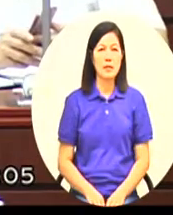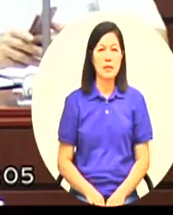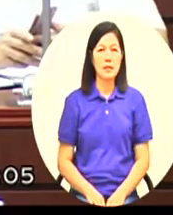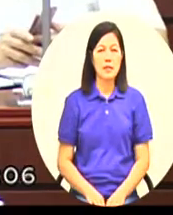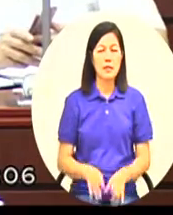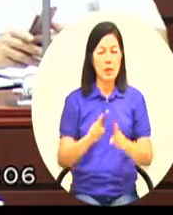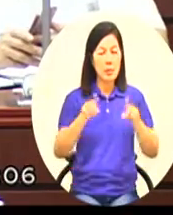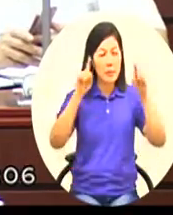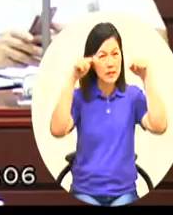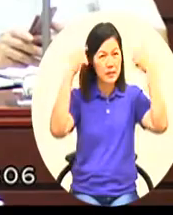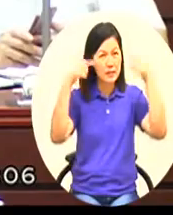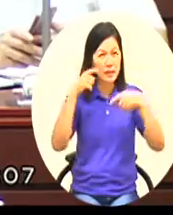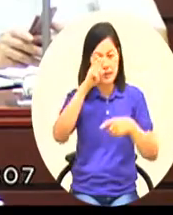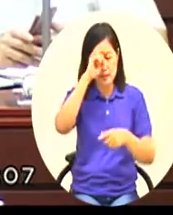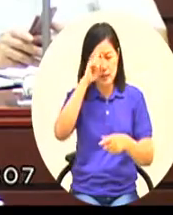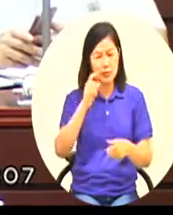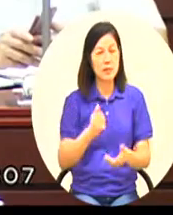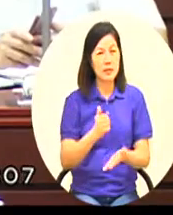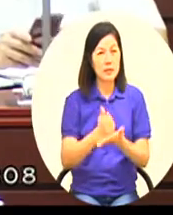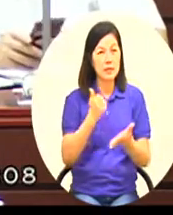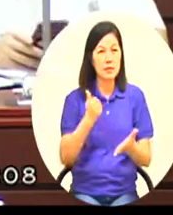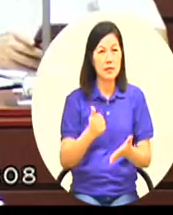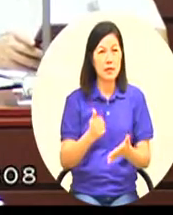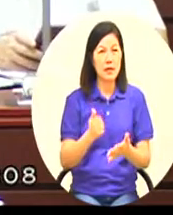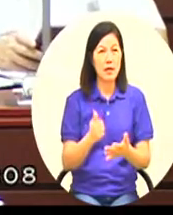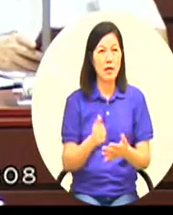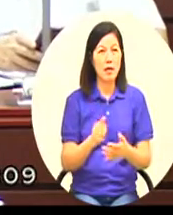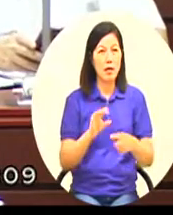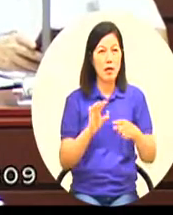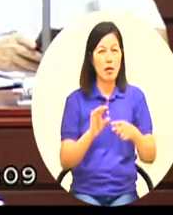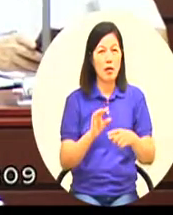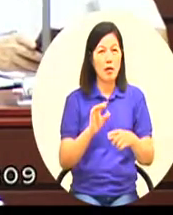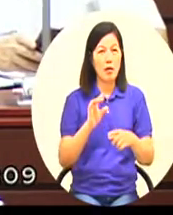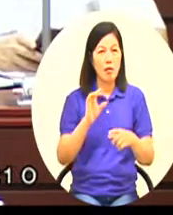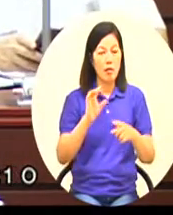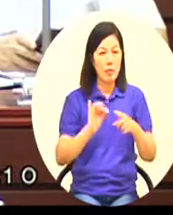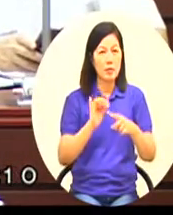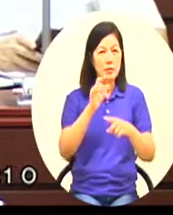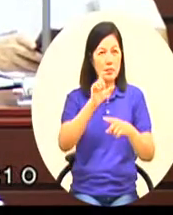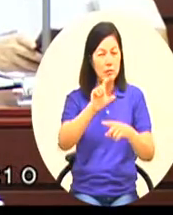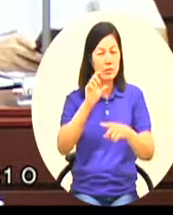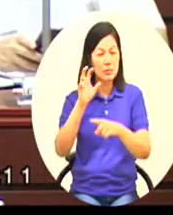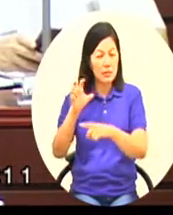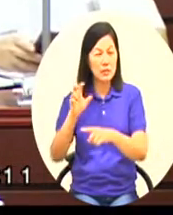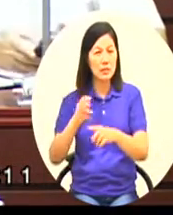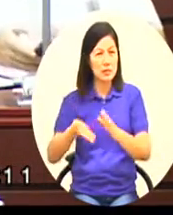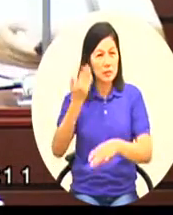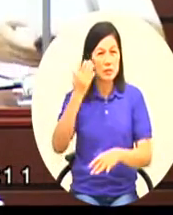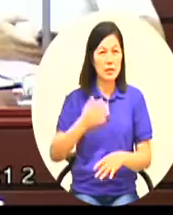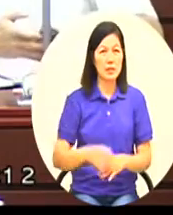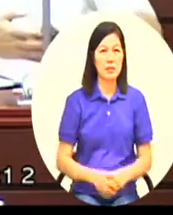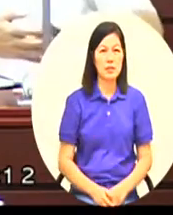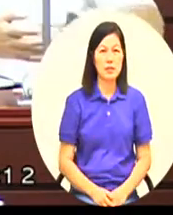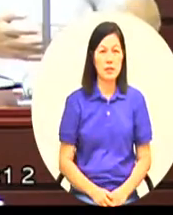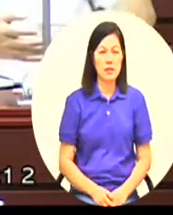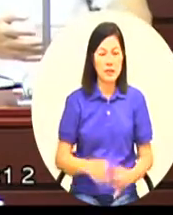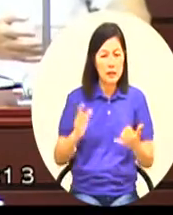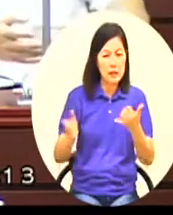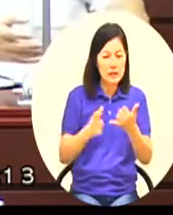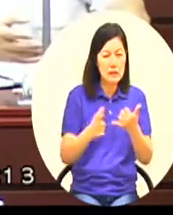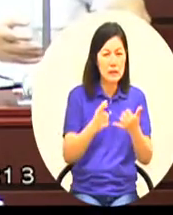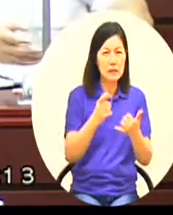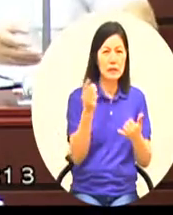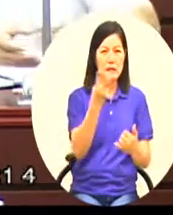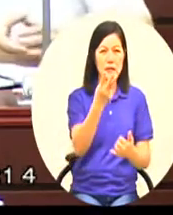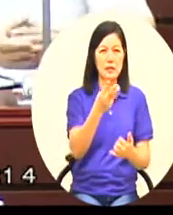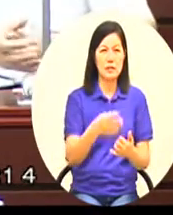常也都有希望能达到啊60几70以上，不过经过这三次的一个台风，确实